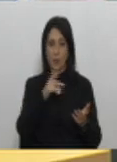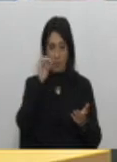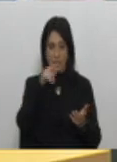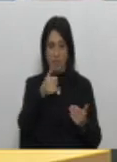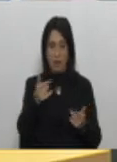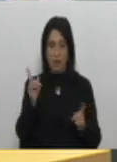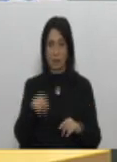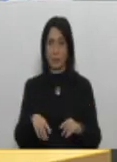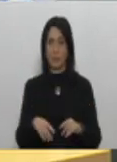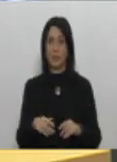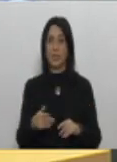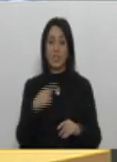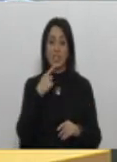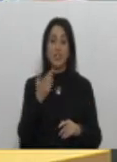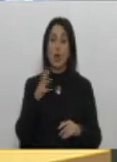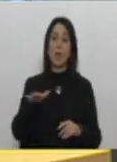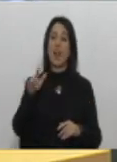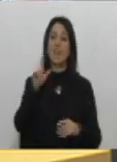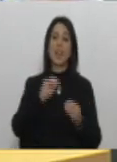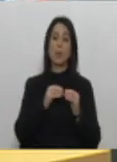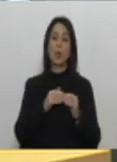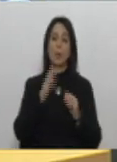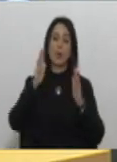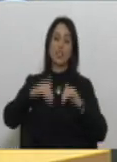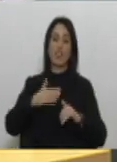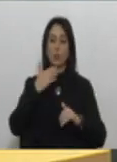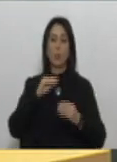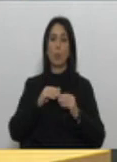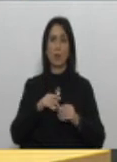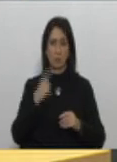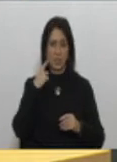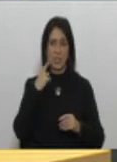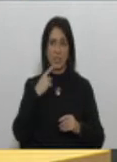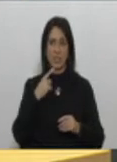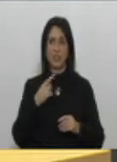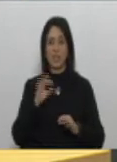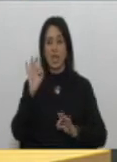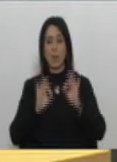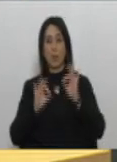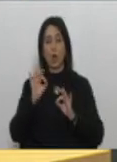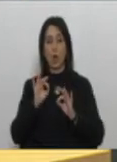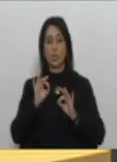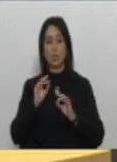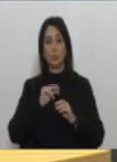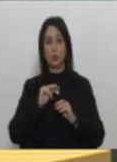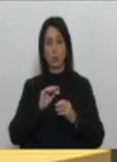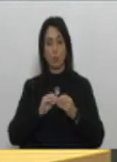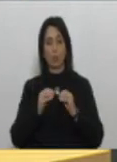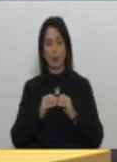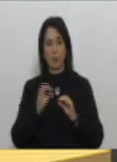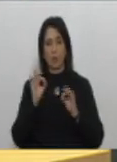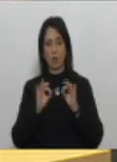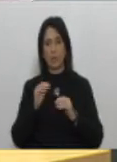იცით. დაასახელეთ, რომელ ქვეყანას არ აქვს შავარდნები და გამოწვევები. მესმის, რეიტინგების მიხედვით უიმშენებთ გამოწვევაა და რა თქმა